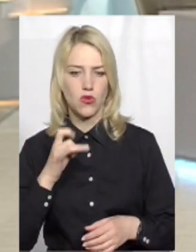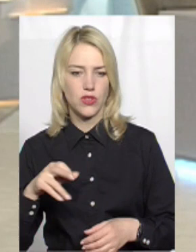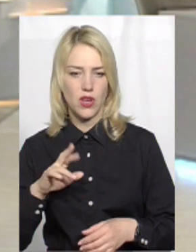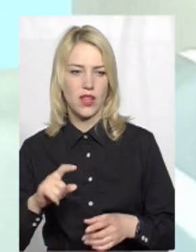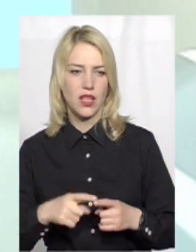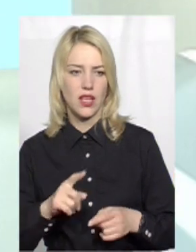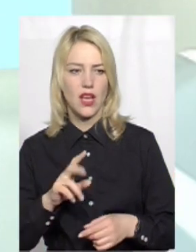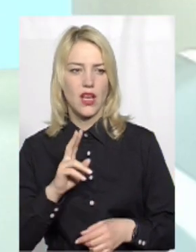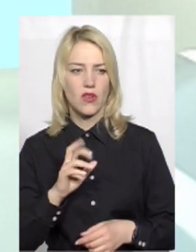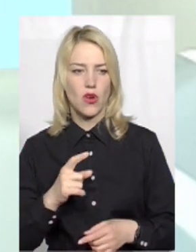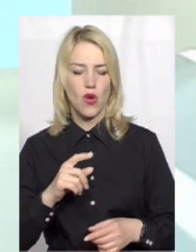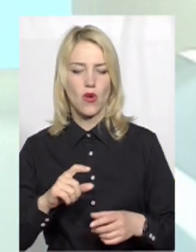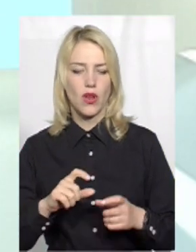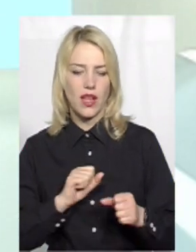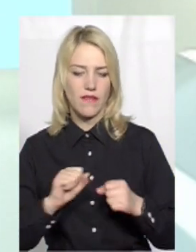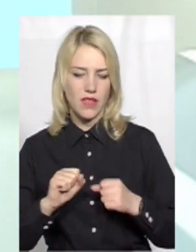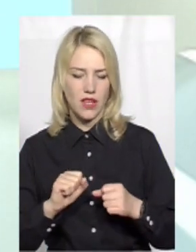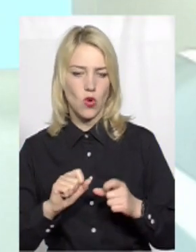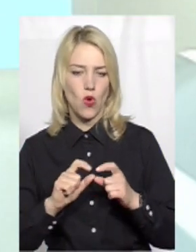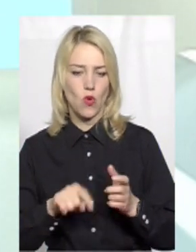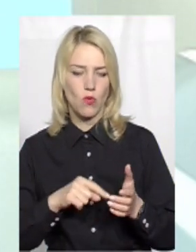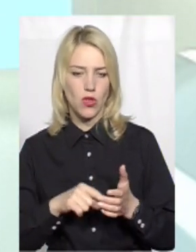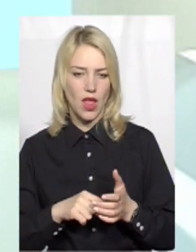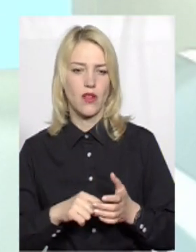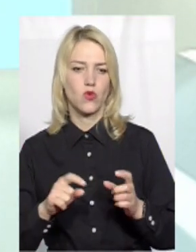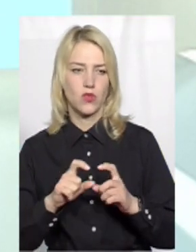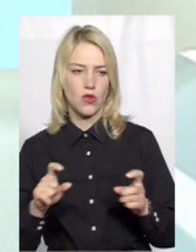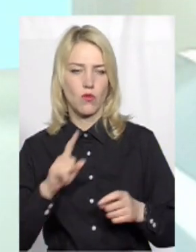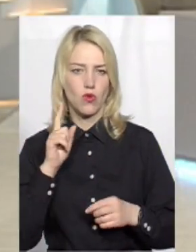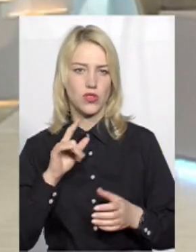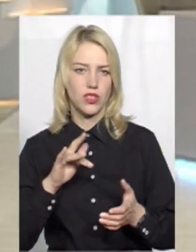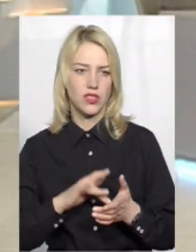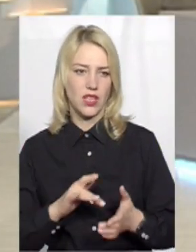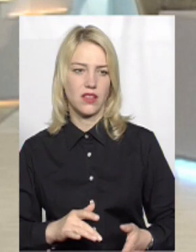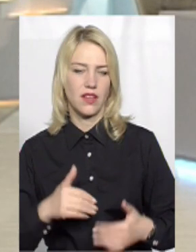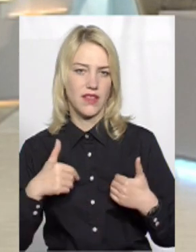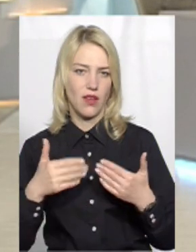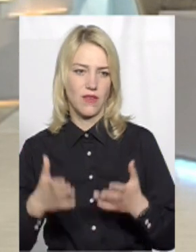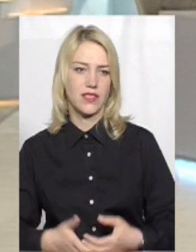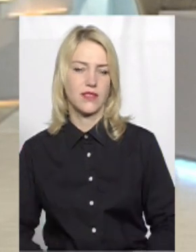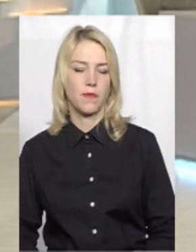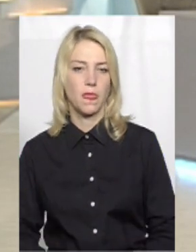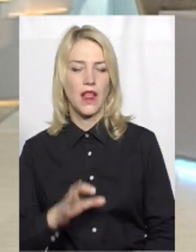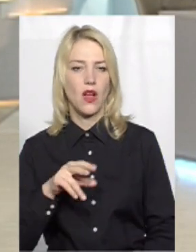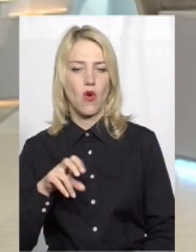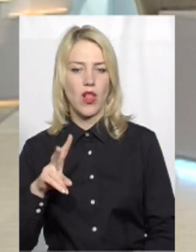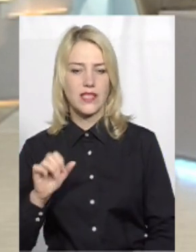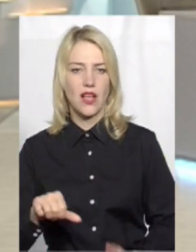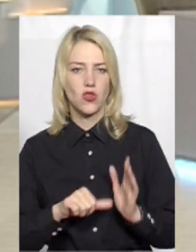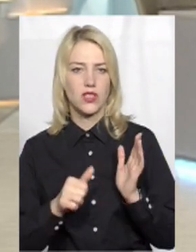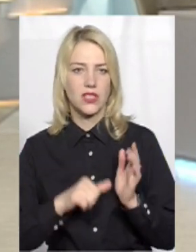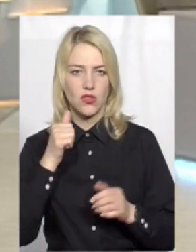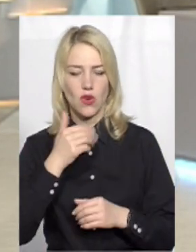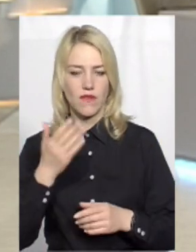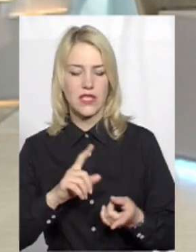Гребенюком, керівником комунальної установи «Молодіжний центр». Вітаю. Вітання. Добрий вечір. Олександро, в 16 років